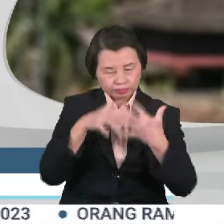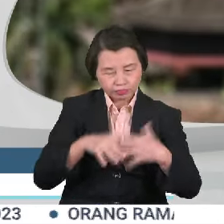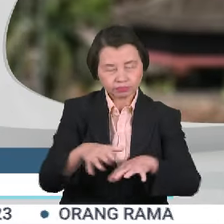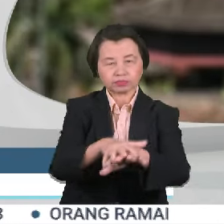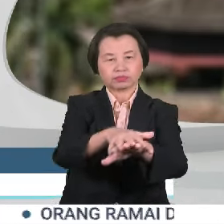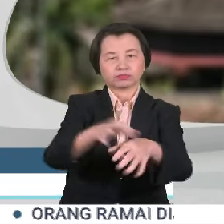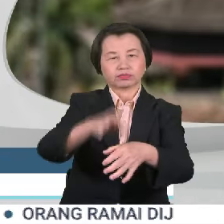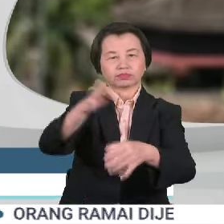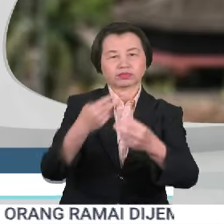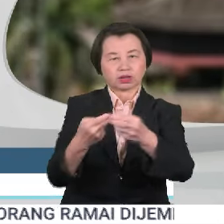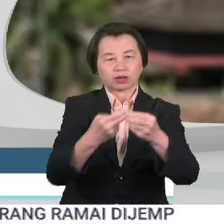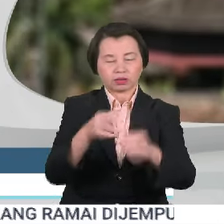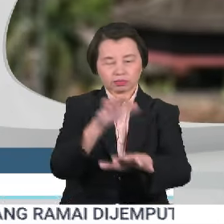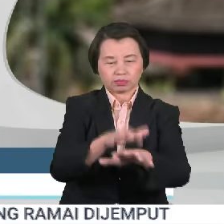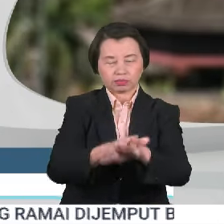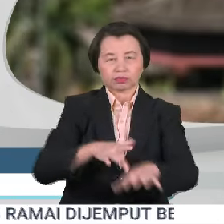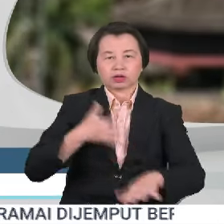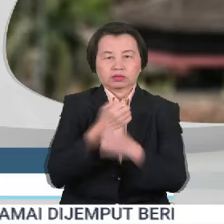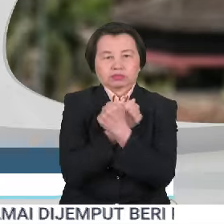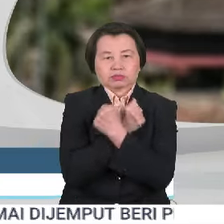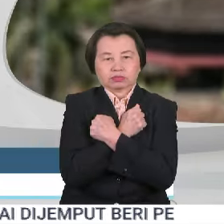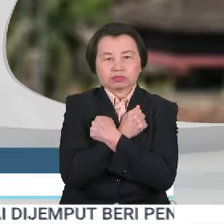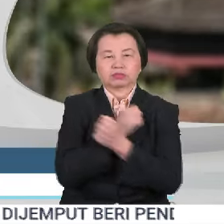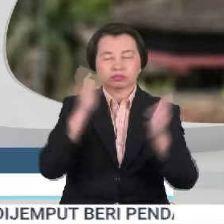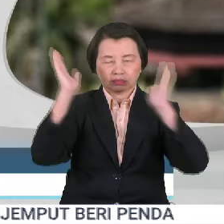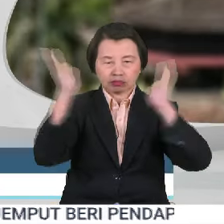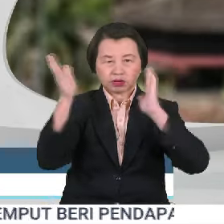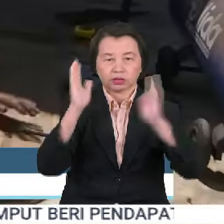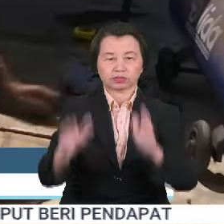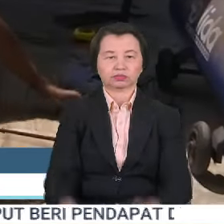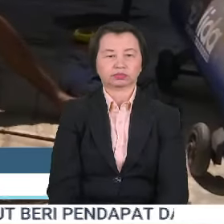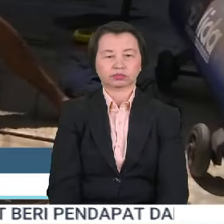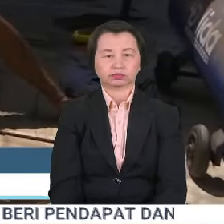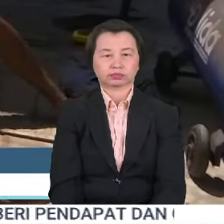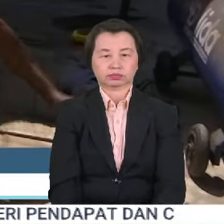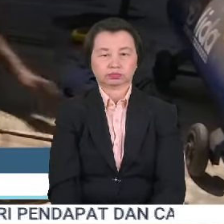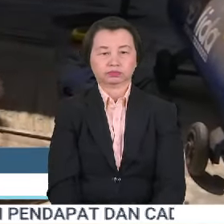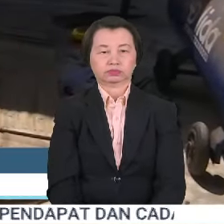semangat perpaduan dan menyemarakkan rasa cinta terhadap tanah air